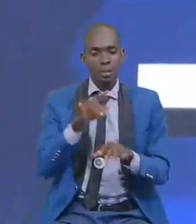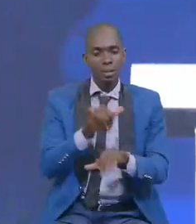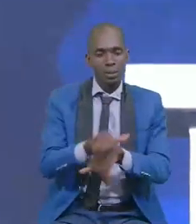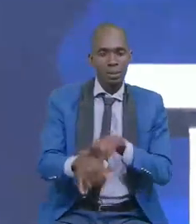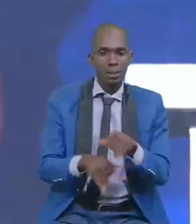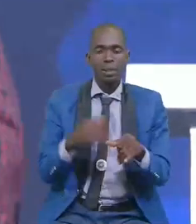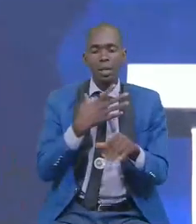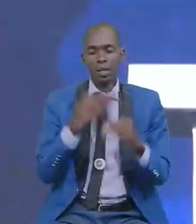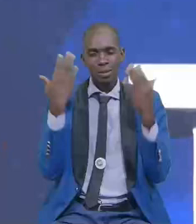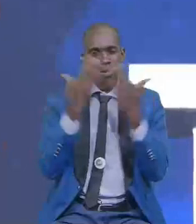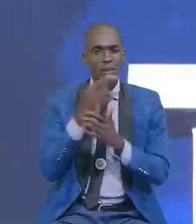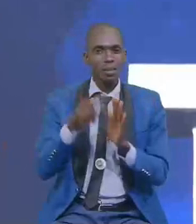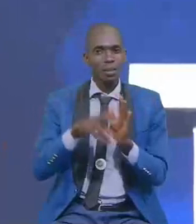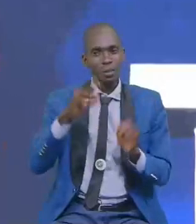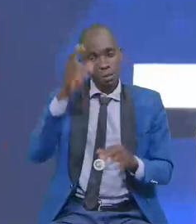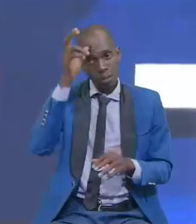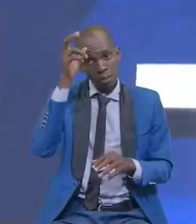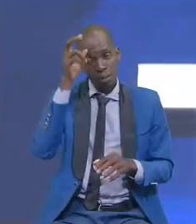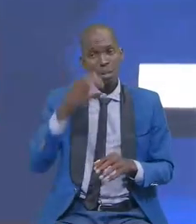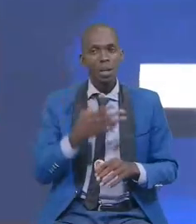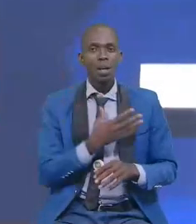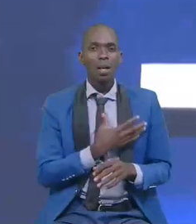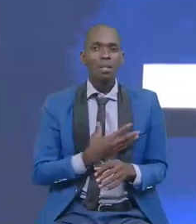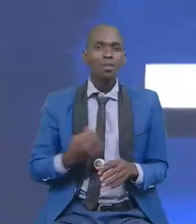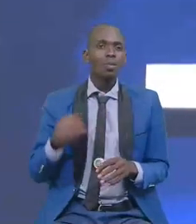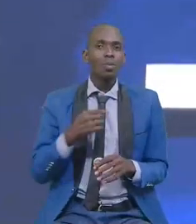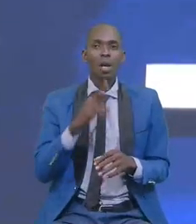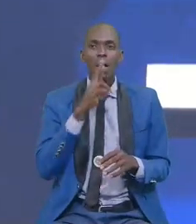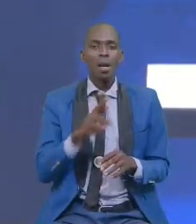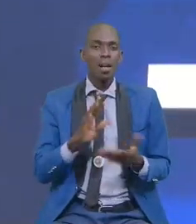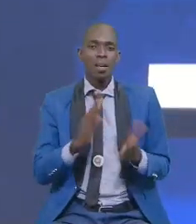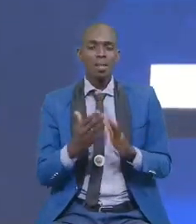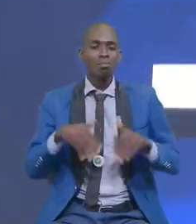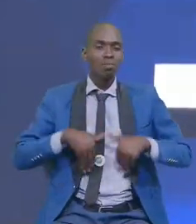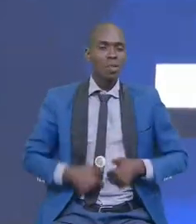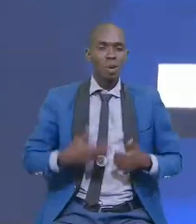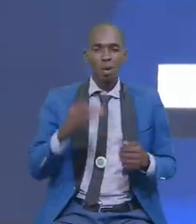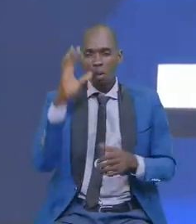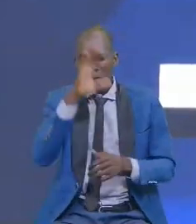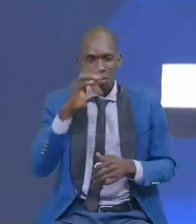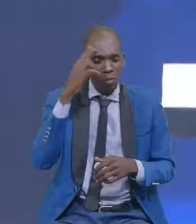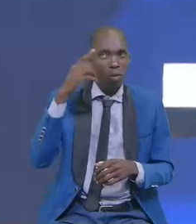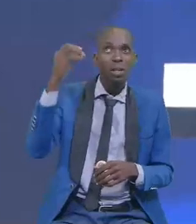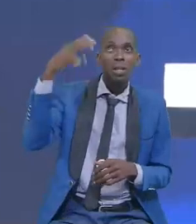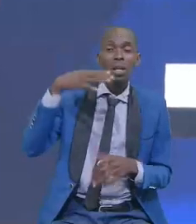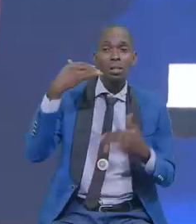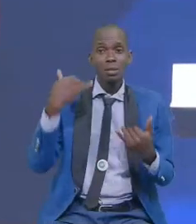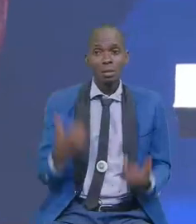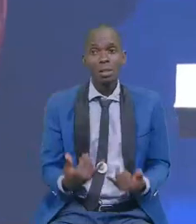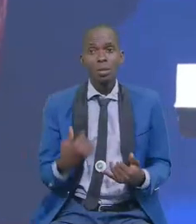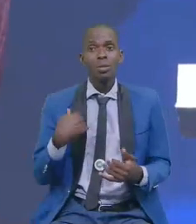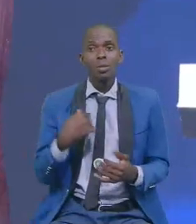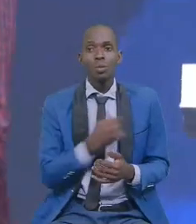Et nous sommes tombés même dans les ténèbres, dans les tromperies de Satan. Et même nous sommes assis là-bas. Nous sommes